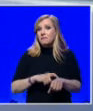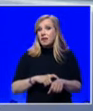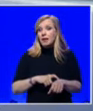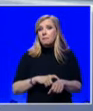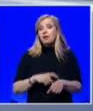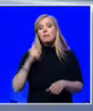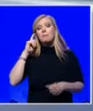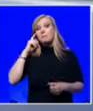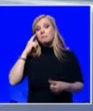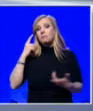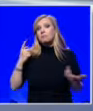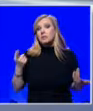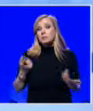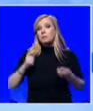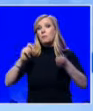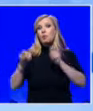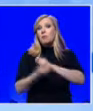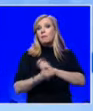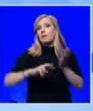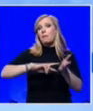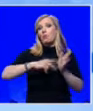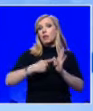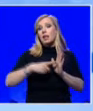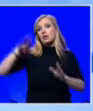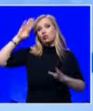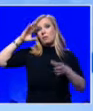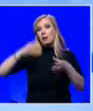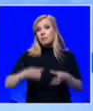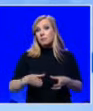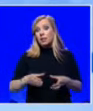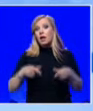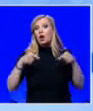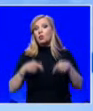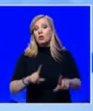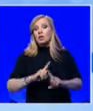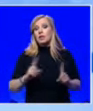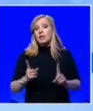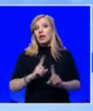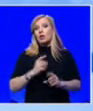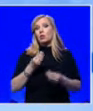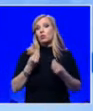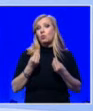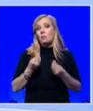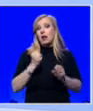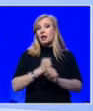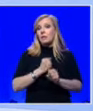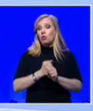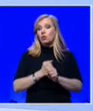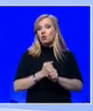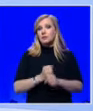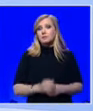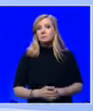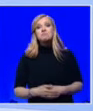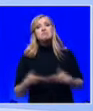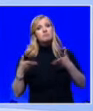ли е въобще да се мисли за промяна на модела служебен кабинет, ако той не е добре работещ в страната? Ами този